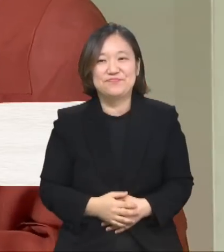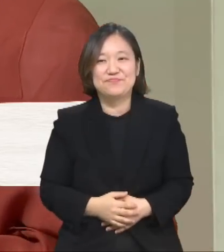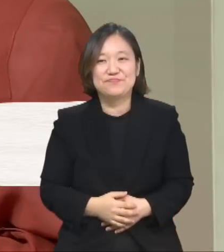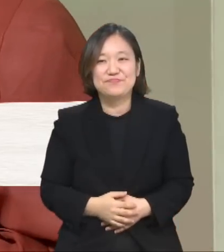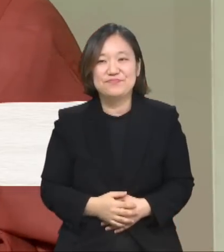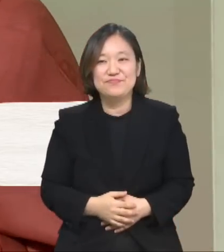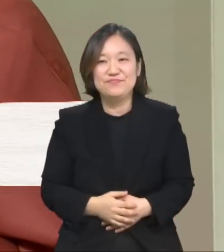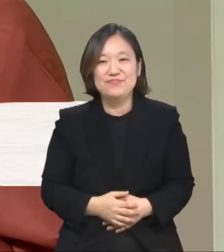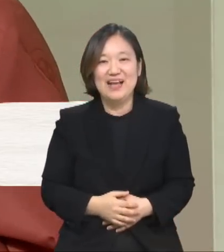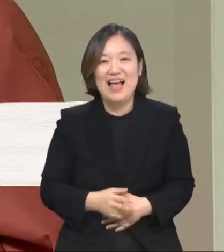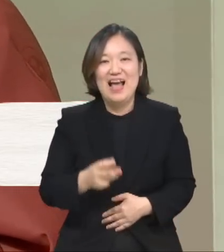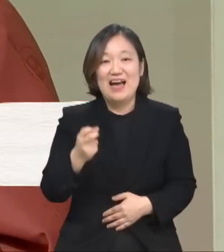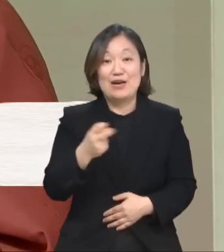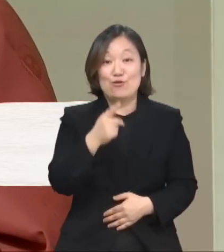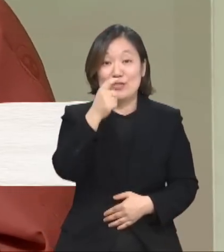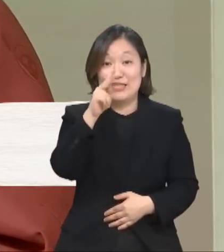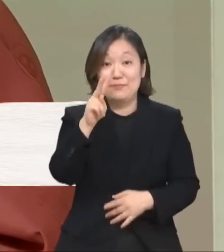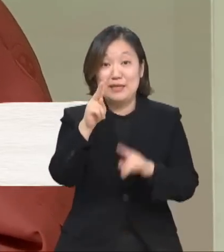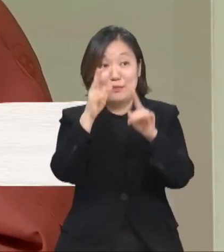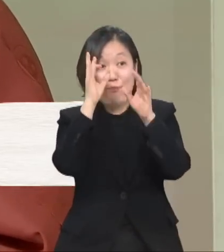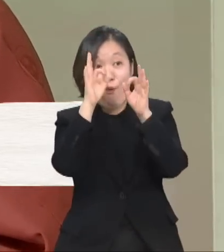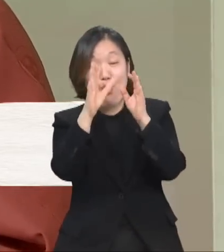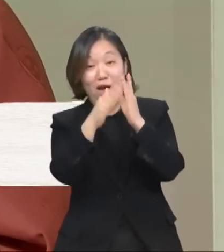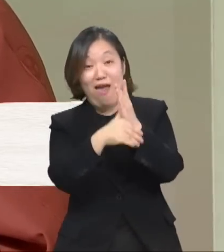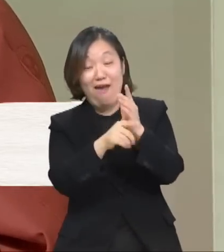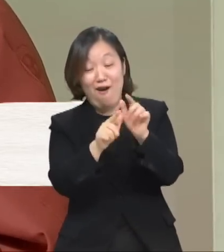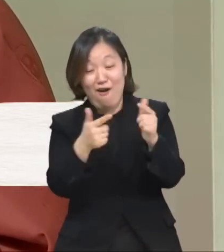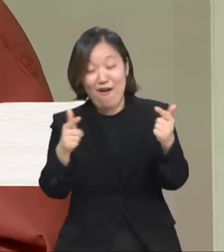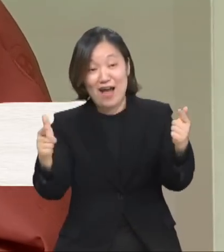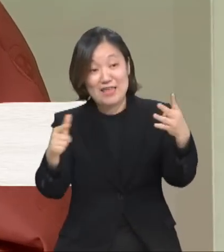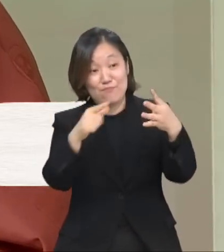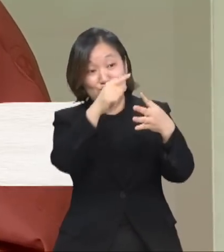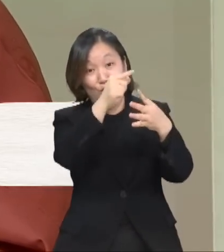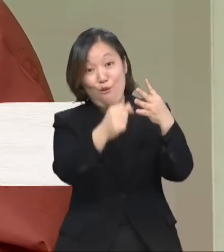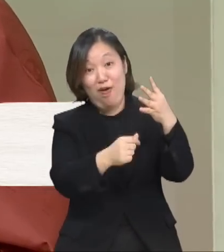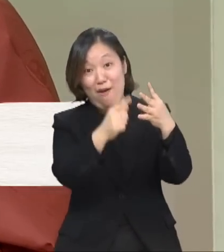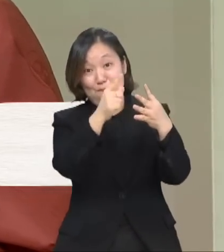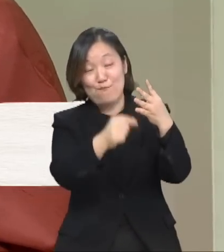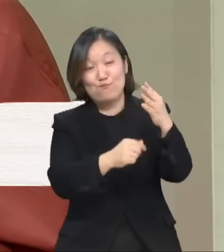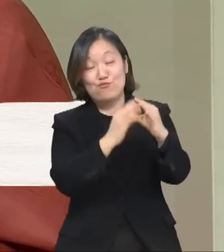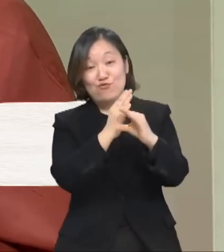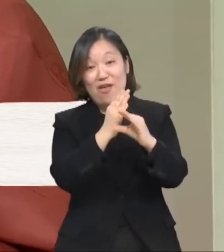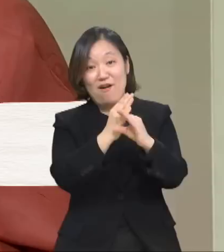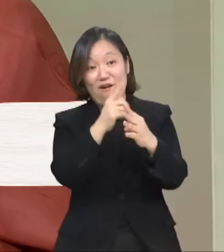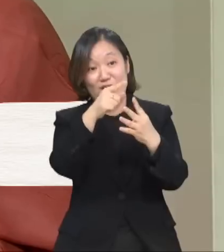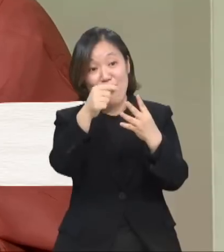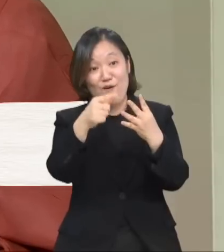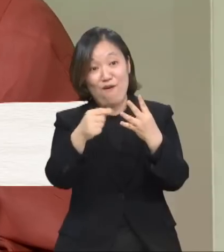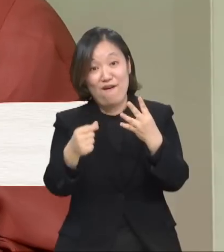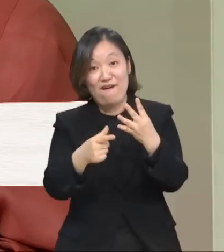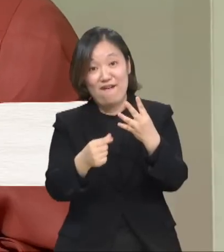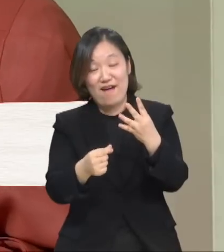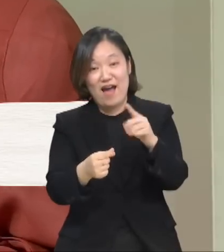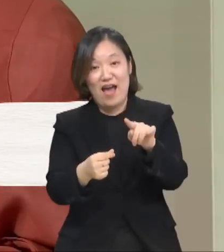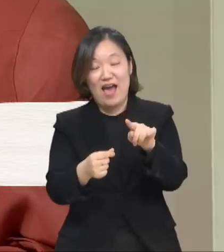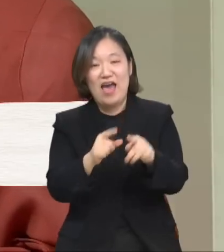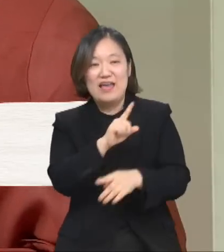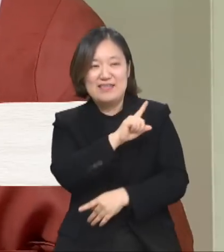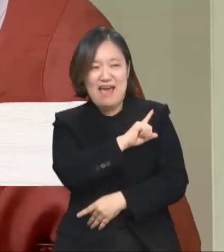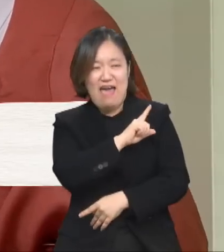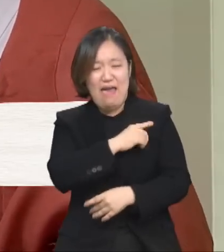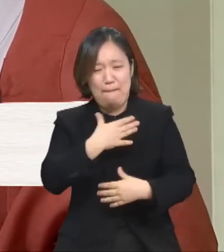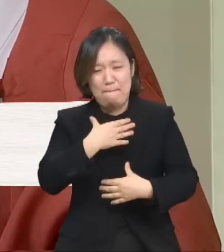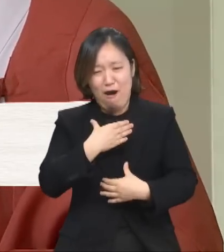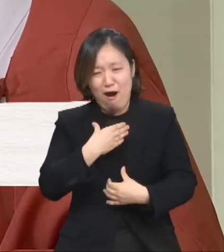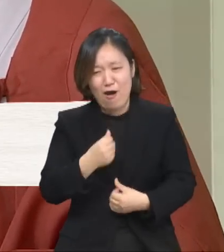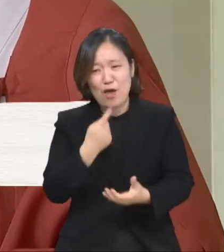그리고 그 중에서 가장 편하고 쉽게 접하게 된 프로그램이 광우스님의